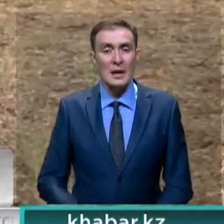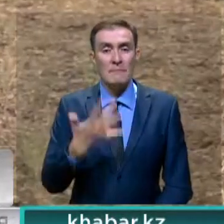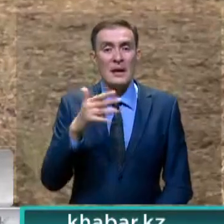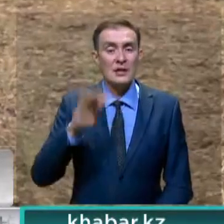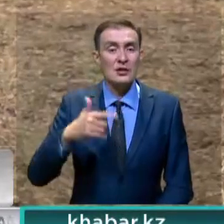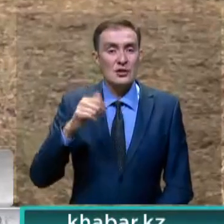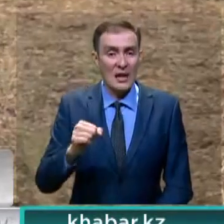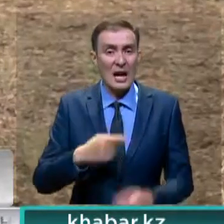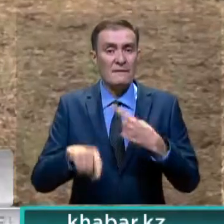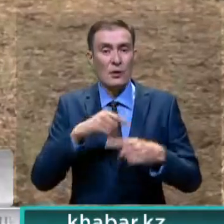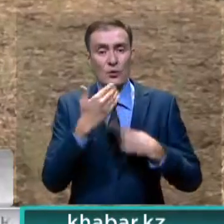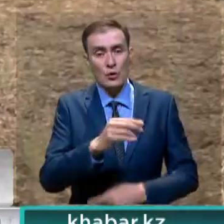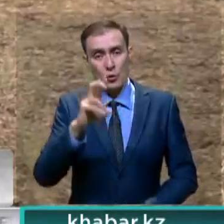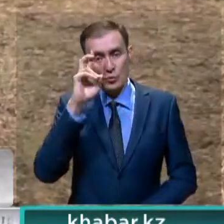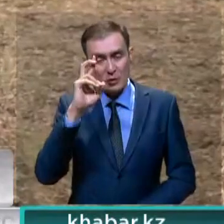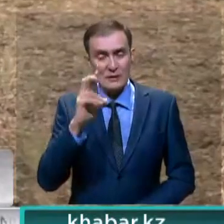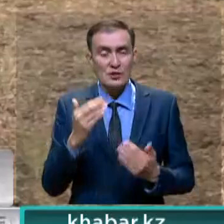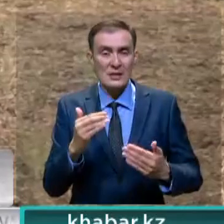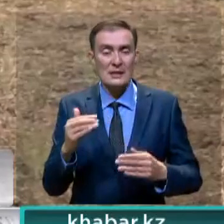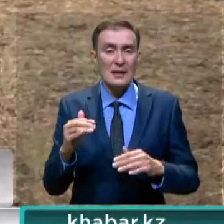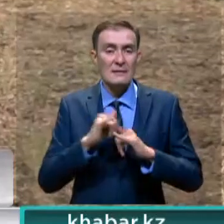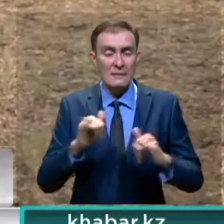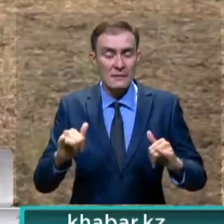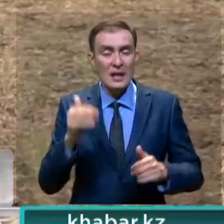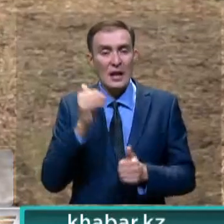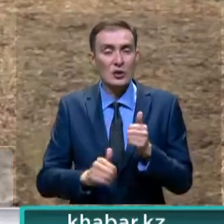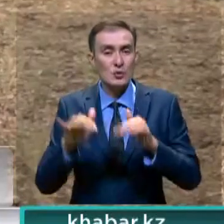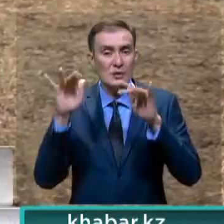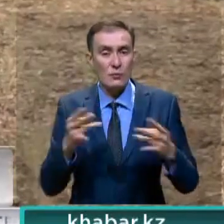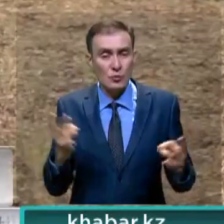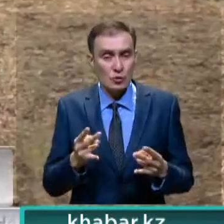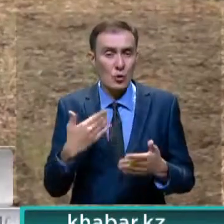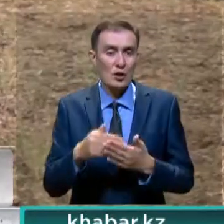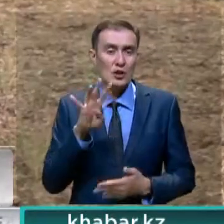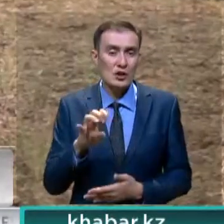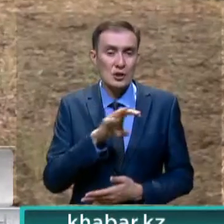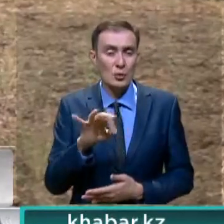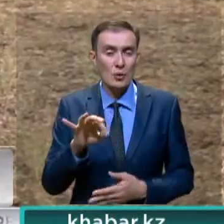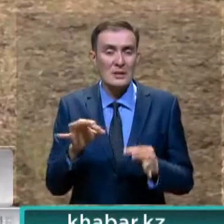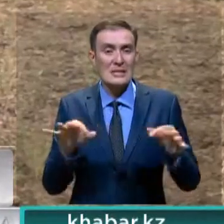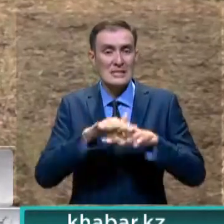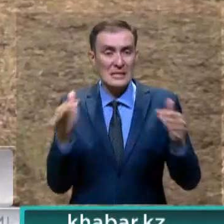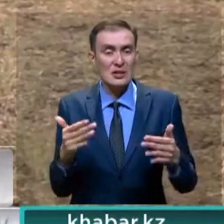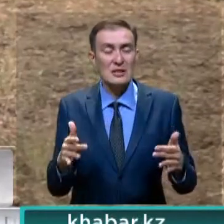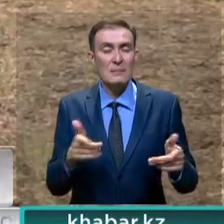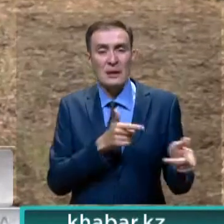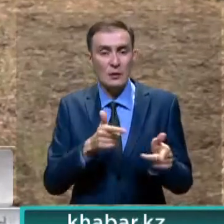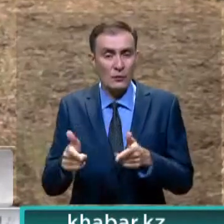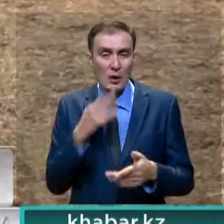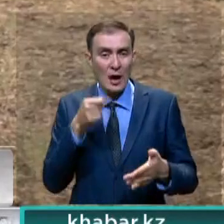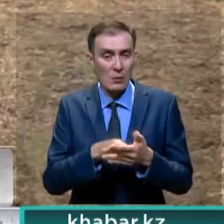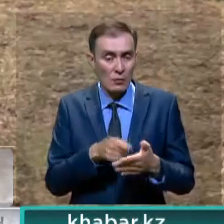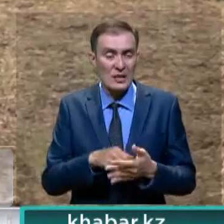5000 гектаров возвратили в госфонд. Сейчас занимаемся селекцией. На каждую зимовку нужно около 400 тонн сена. Сейчас занимаемся заготовкой